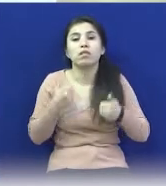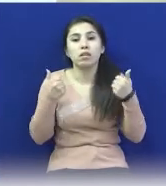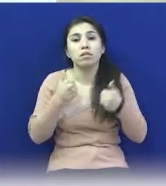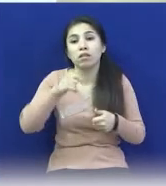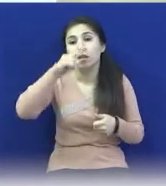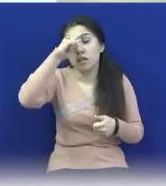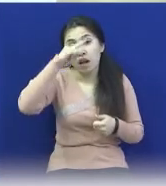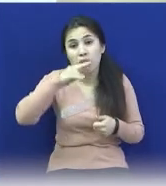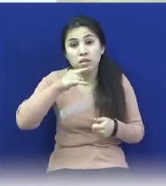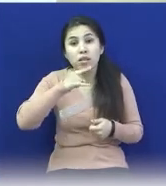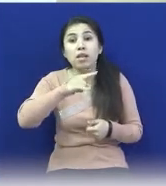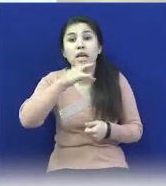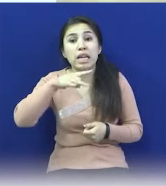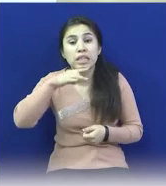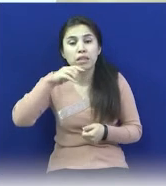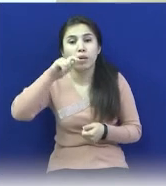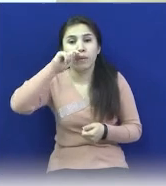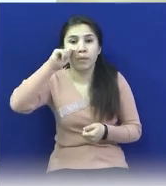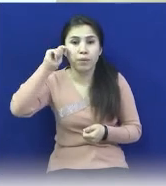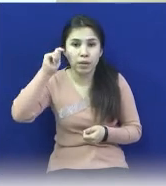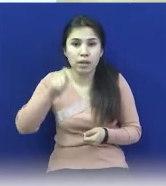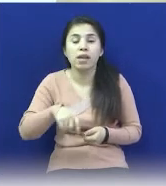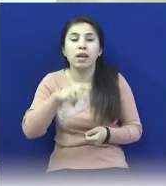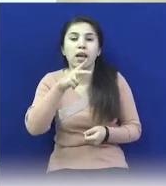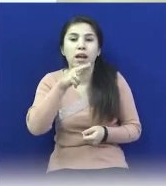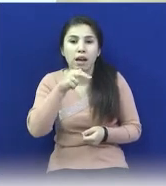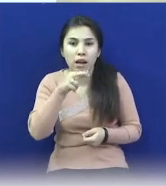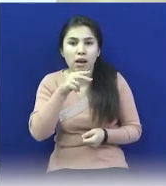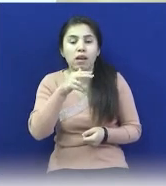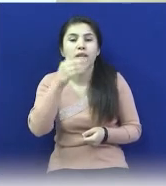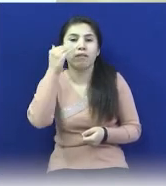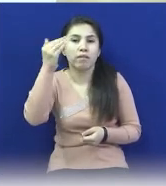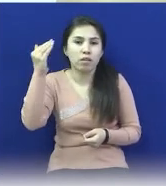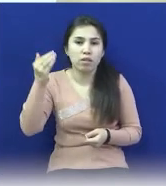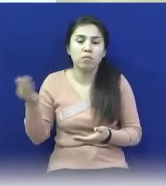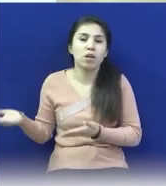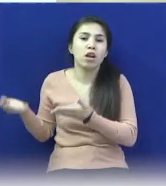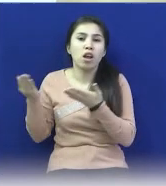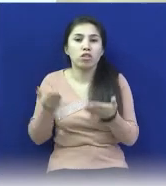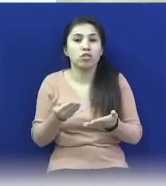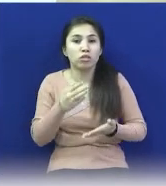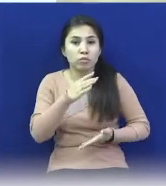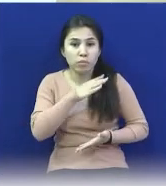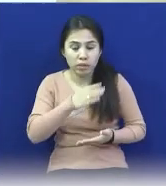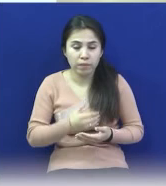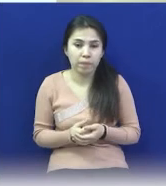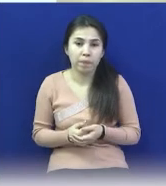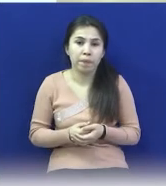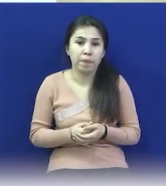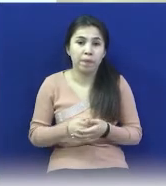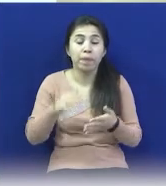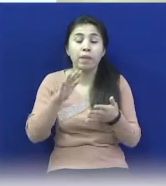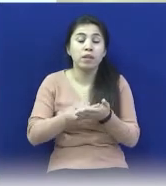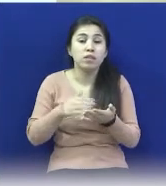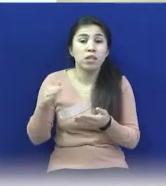результатом ЦЛП станет доступность, улучшение качества оказания медицинской помощи, повышение качества своей продолжительности жизни сограждан,